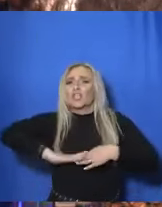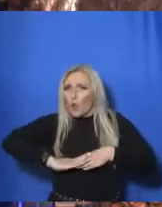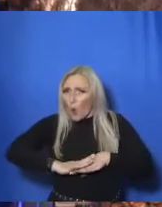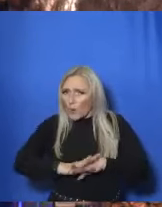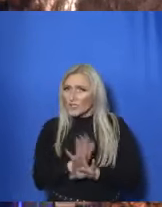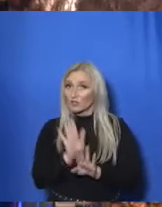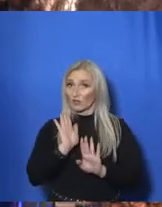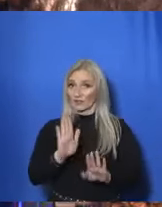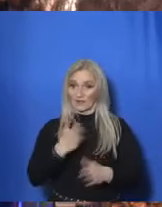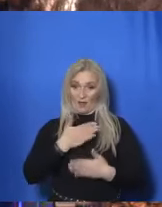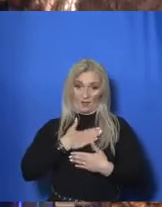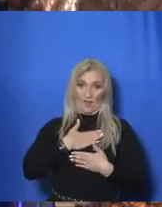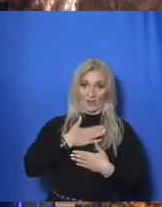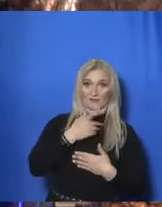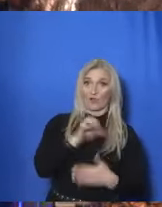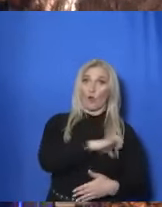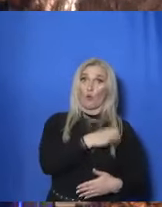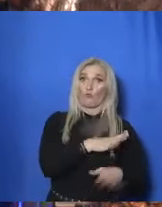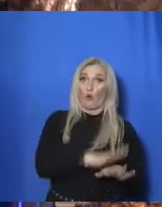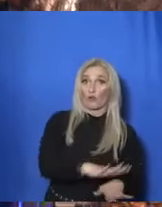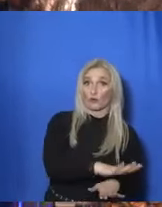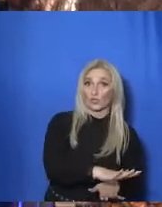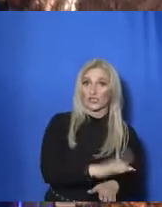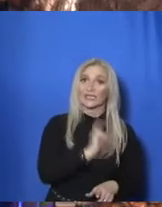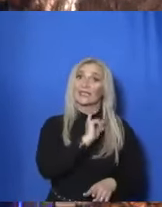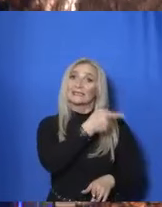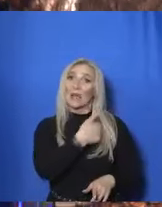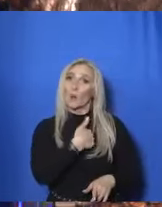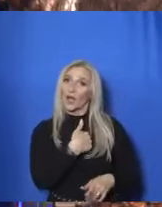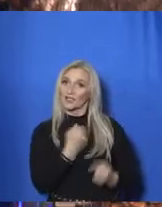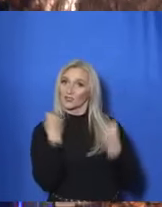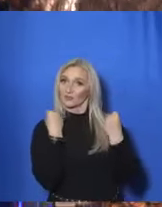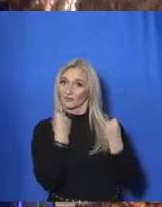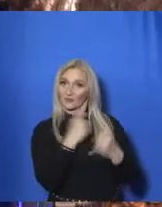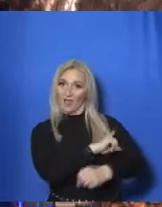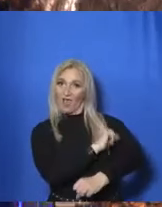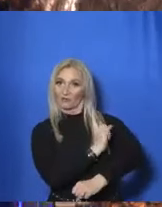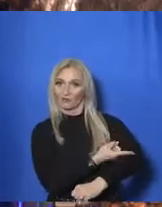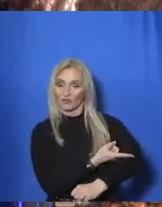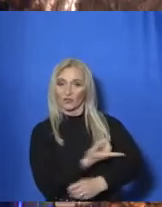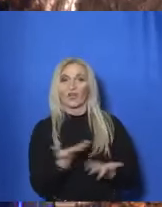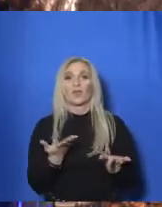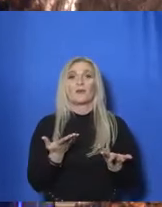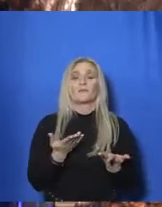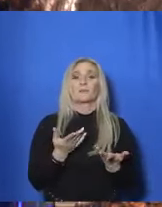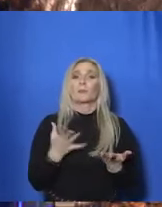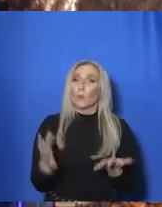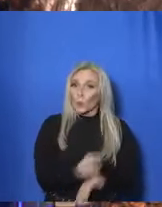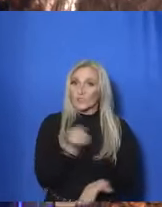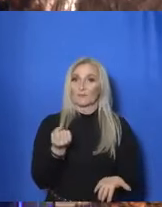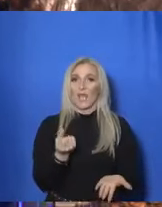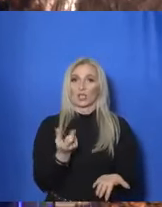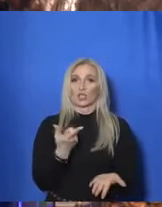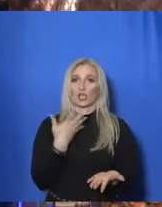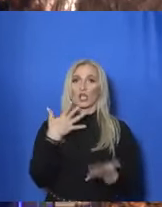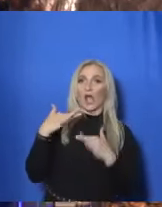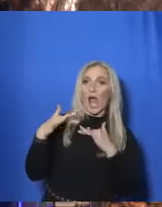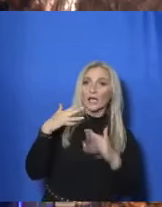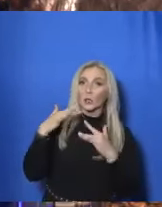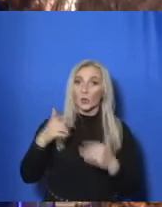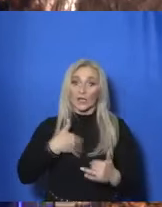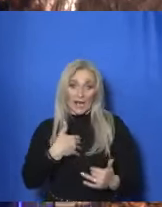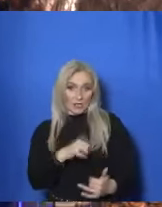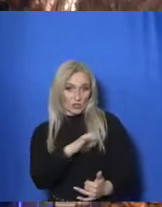osjećaju za nas, što nas sve skupa tamo čini snažnijim, bodrijim i uspješnijim u artikuliranju